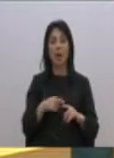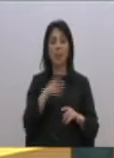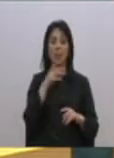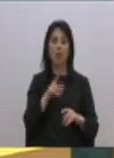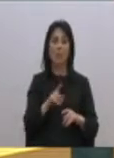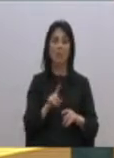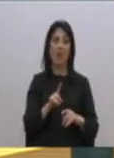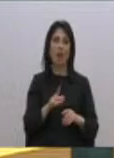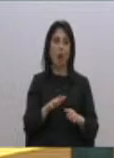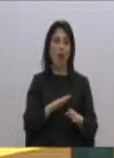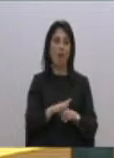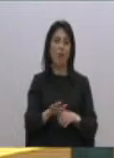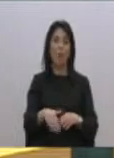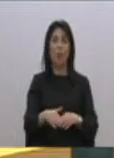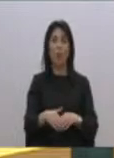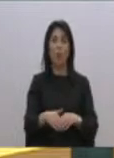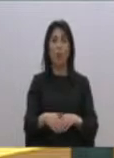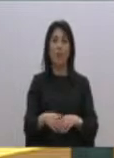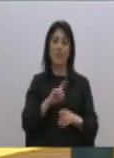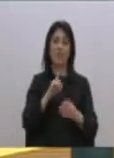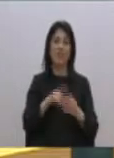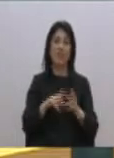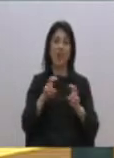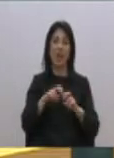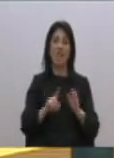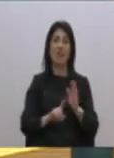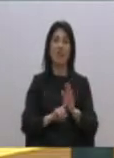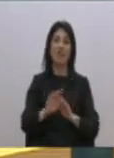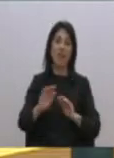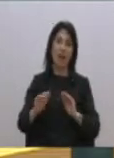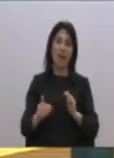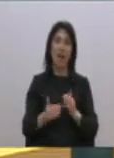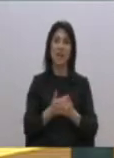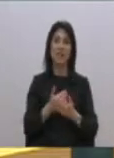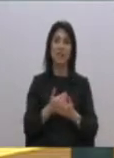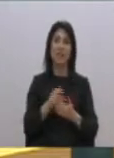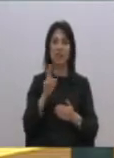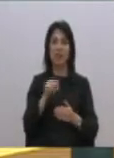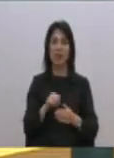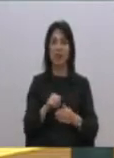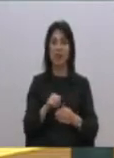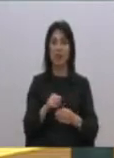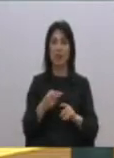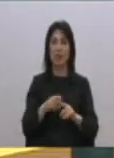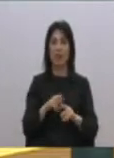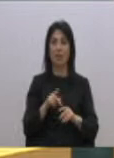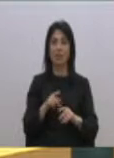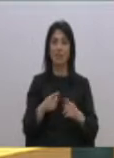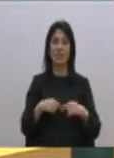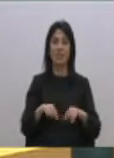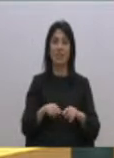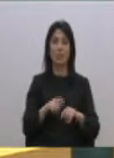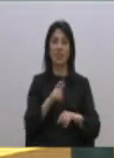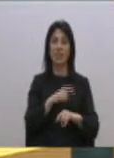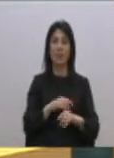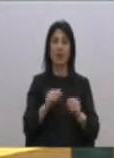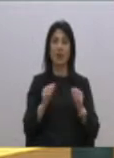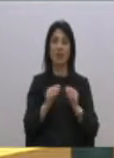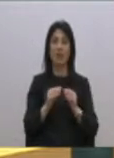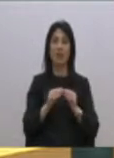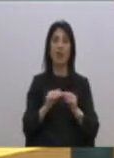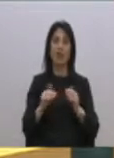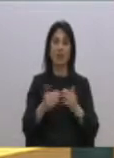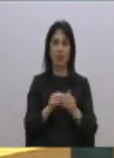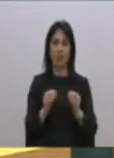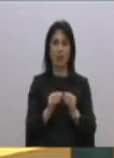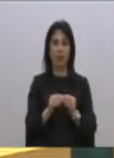დროს რახან კვორუმი აღარ არის, საკითხის განხილვა იწყება ხელახლა და ეს საბჭოს ეს წევრები ყველა თავიდან